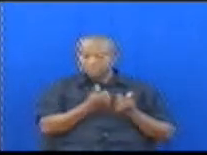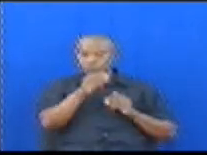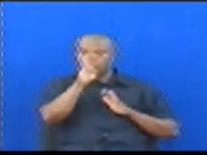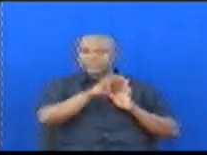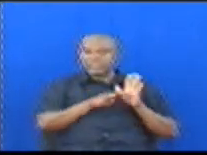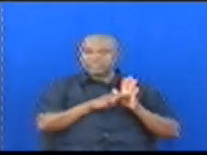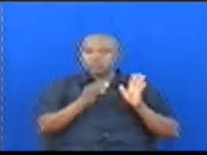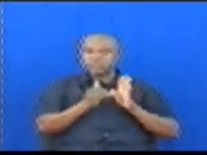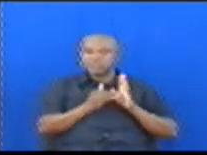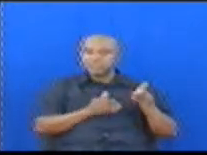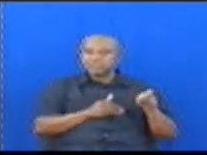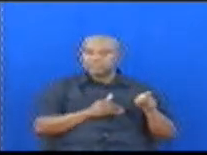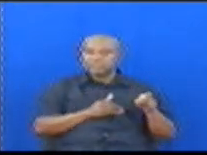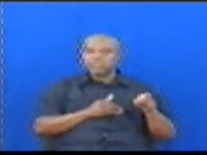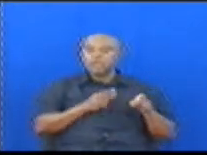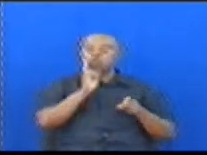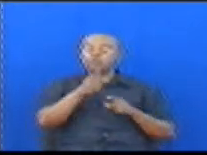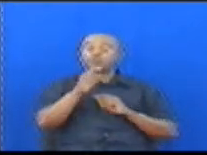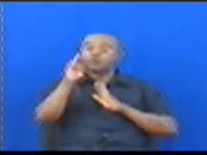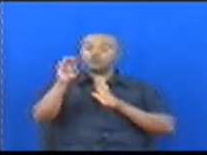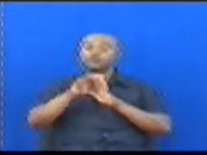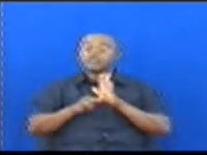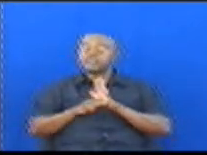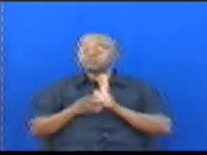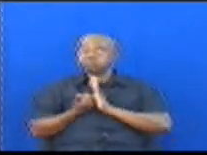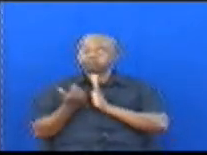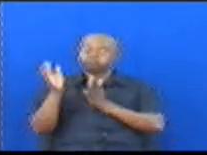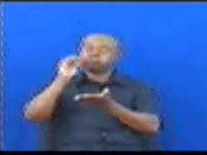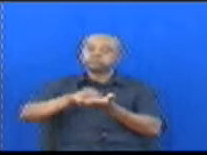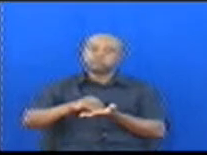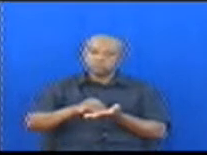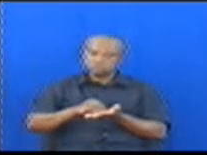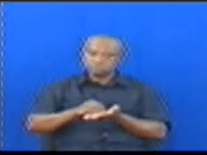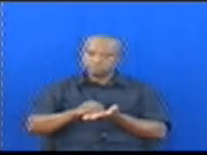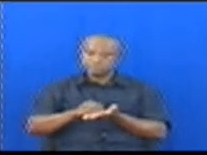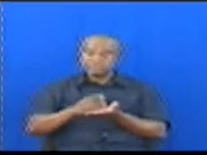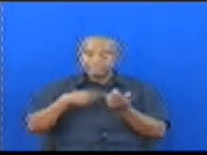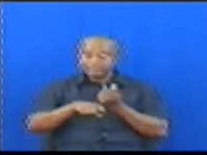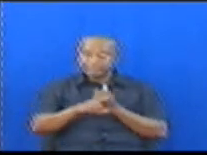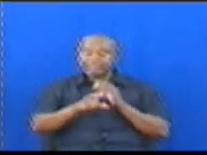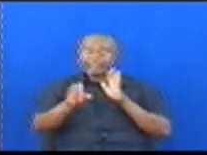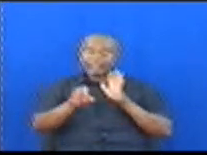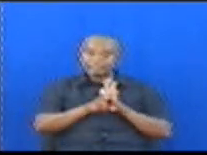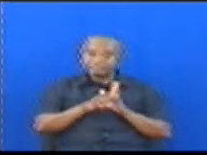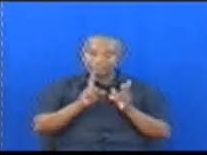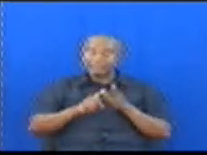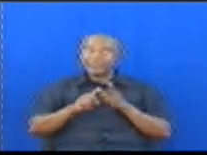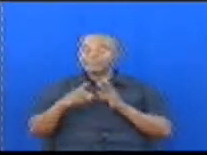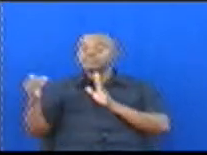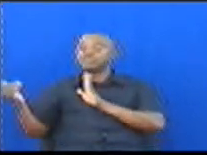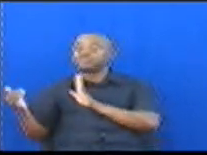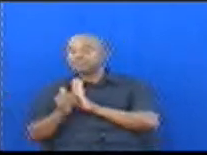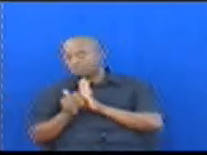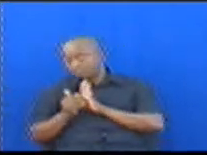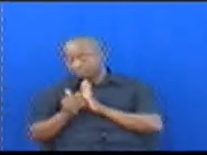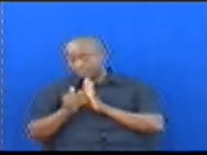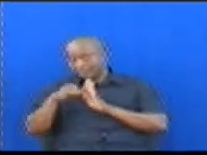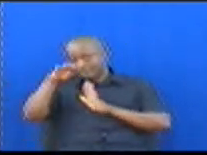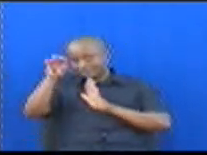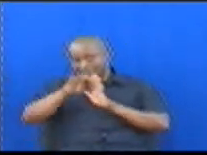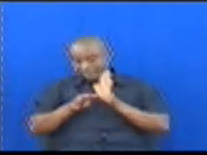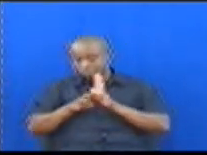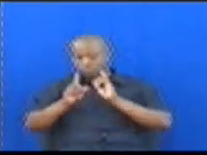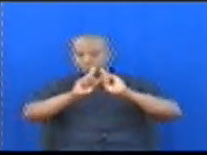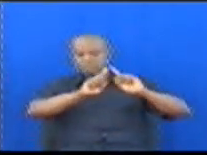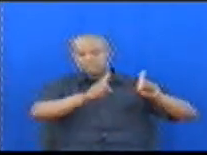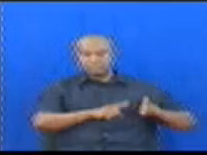sheria, kuna utaratibu ambao unawekwa kwanza kikatiba, kisheria na kwa taratibu mbalimbali.